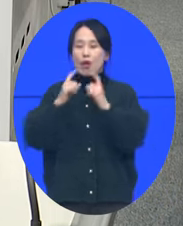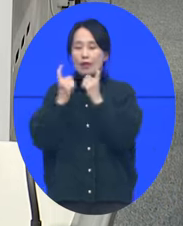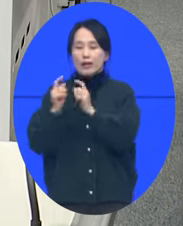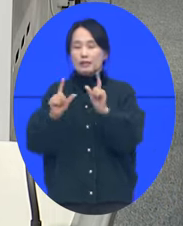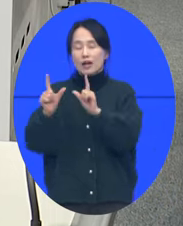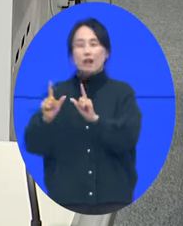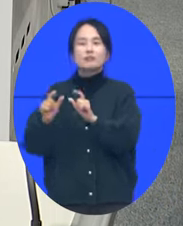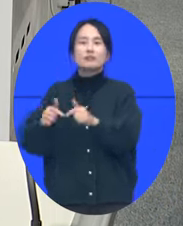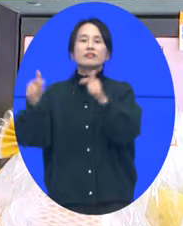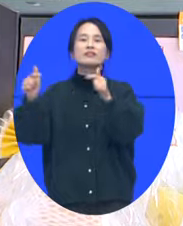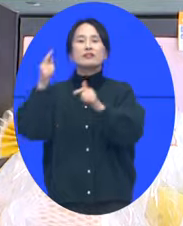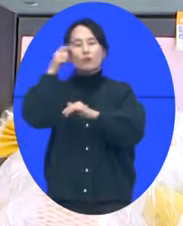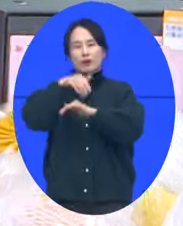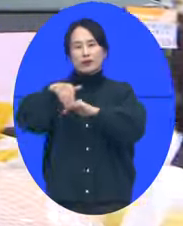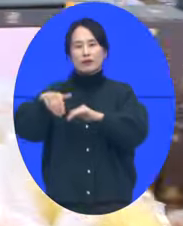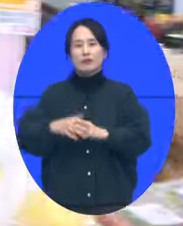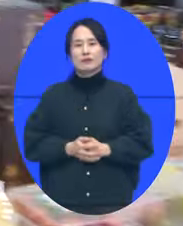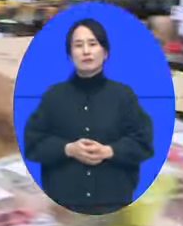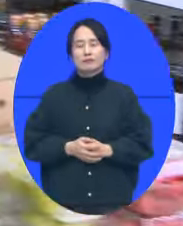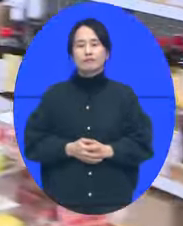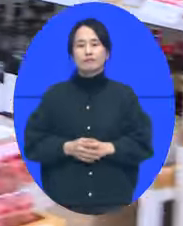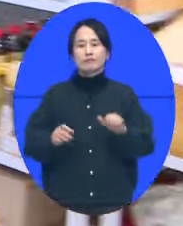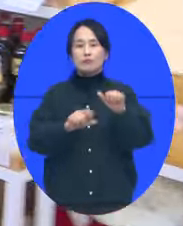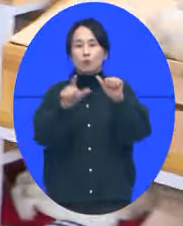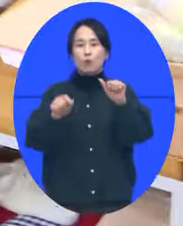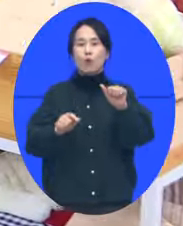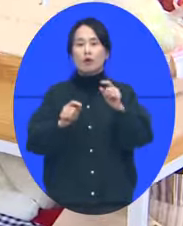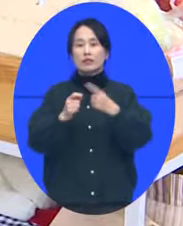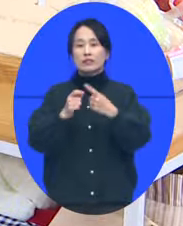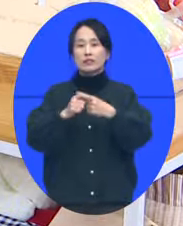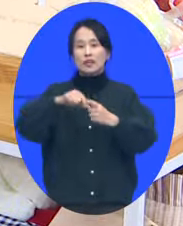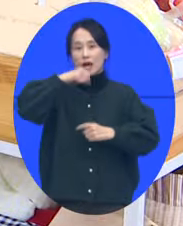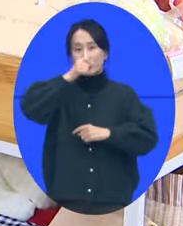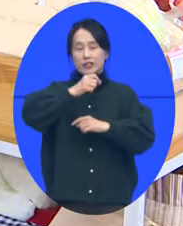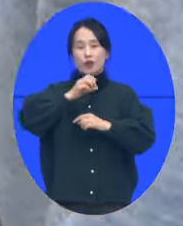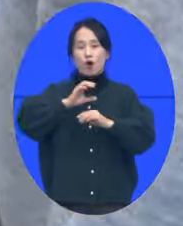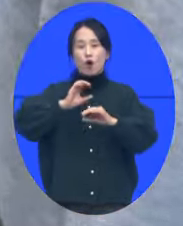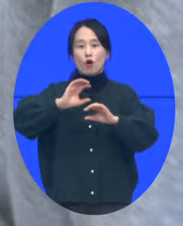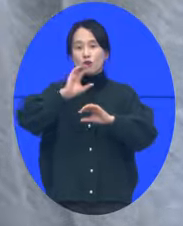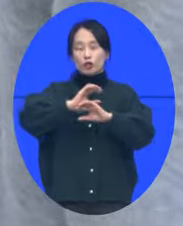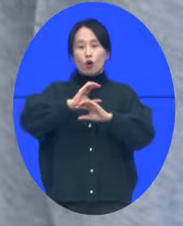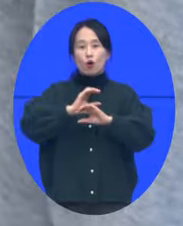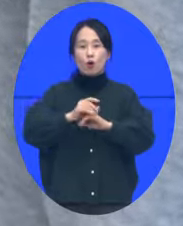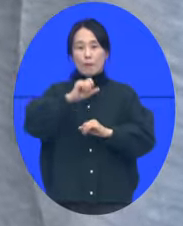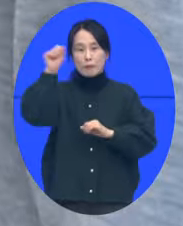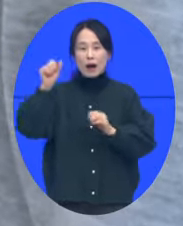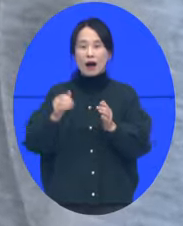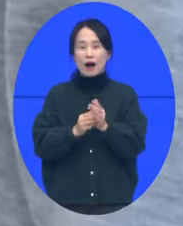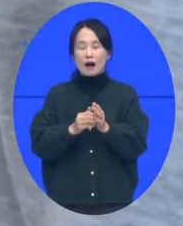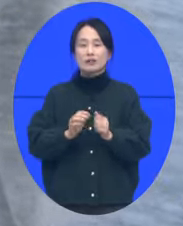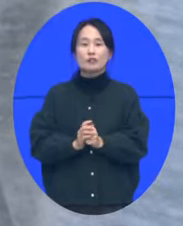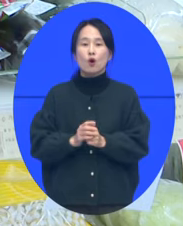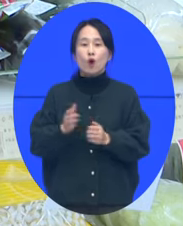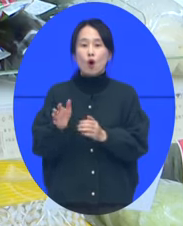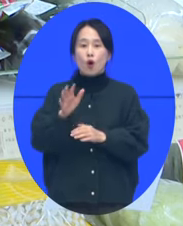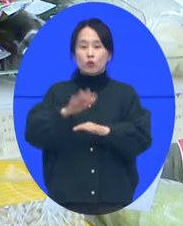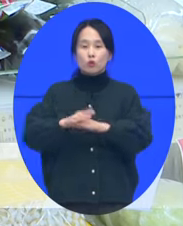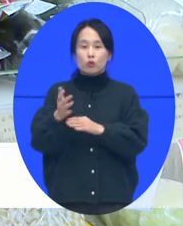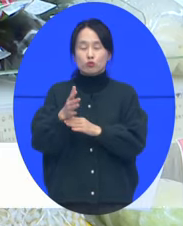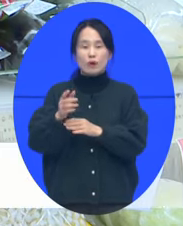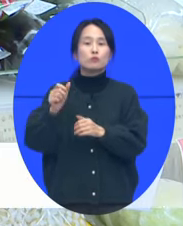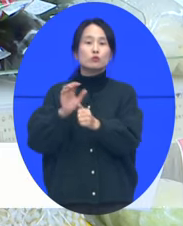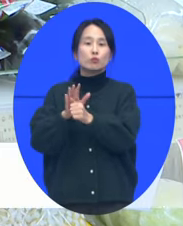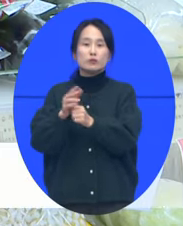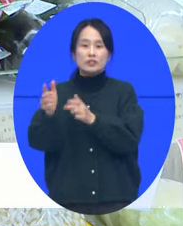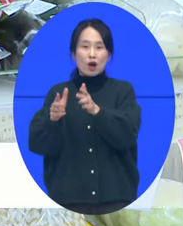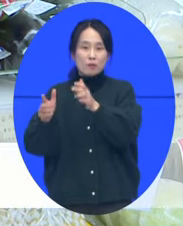안정을 도모하겠다는 겁니다. 먼저 지난 9월 1차 추경안 통과로 도 농수산물 할인 지원 사업이 시작됐습니다. 지원